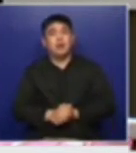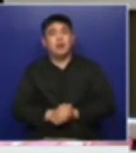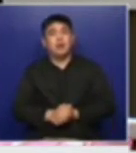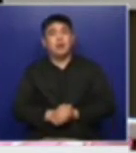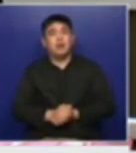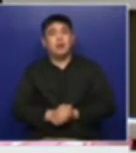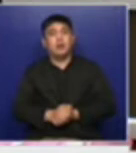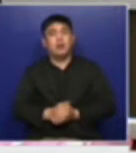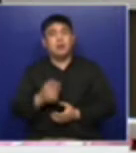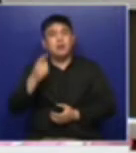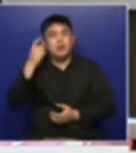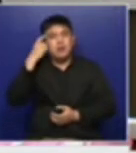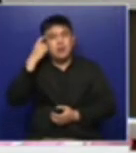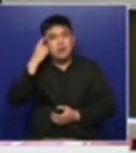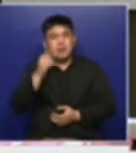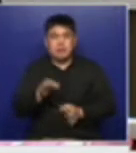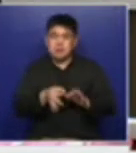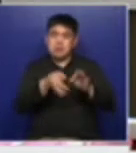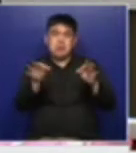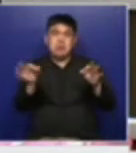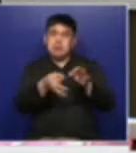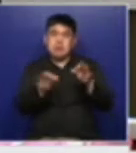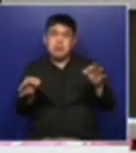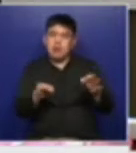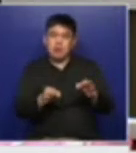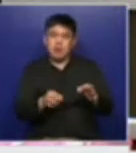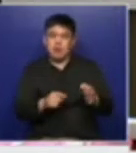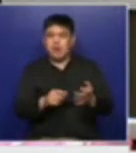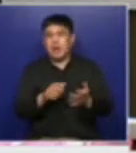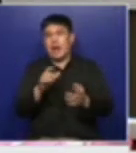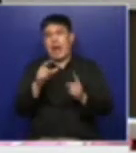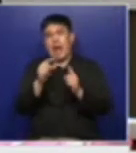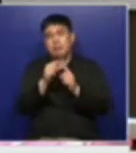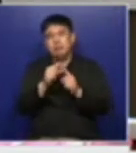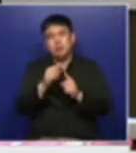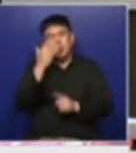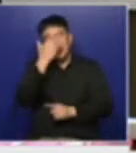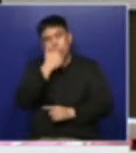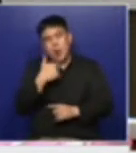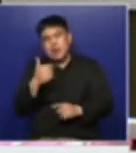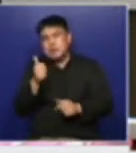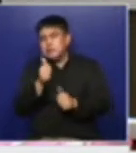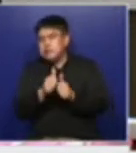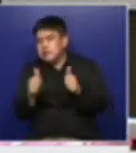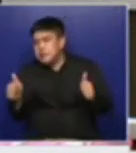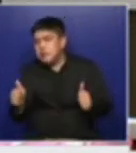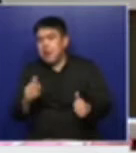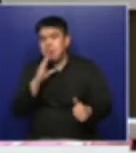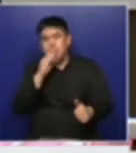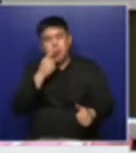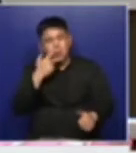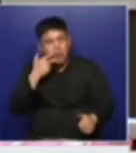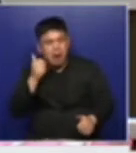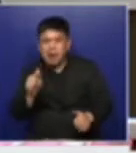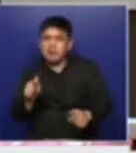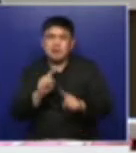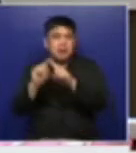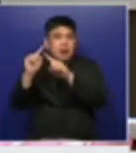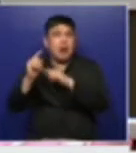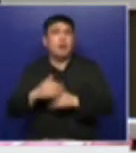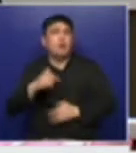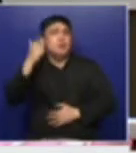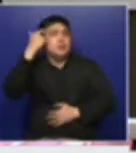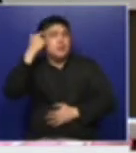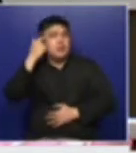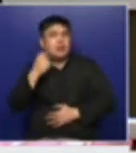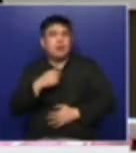เลยแล้วก็มาเขียนรัฐธรรมนูญแล้วก็ให้คำสวยหรูไว้เยอะแยะแล้วก็มีเพลงหนึ่งที่ผมชอบแล้ว